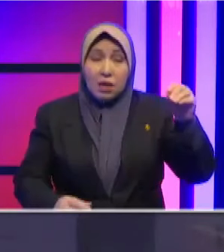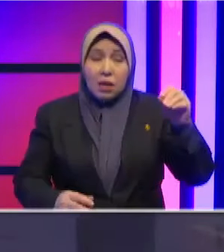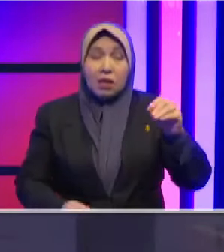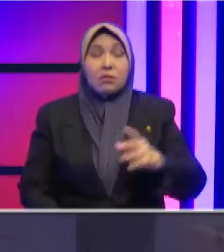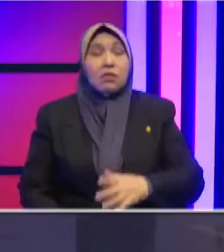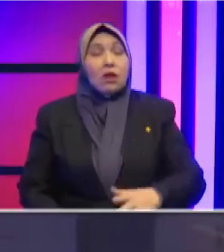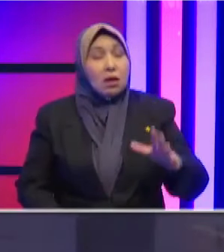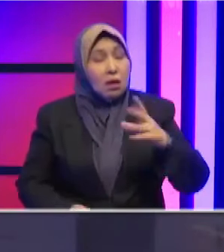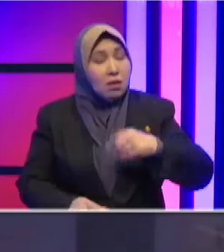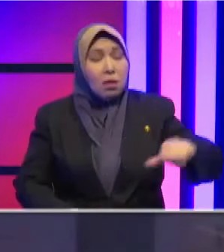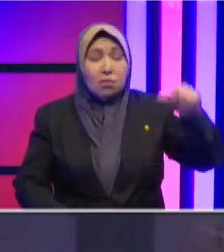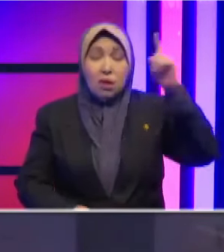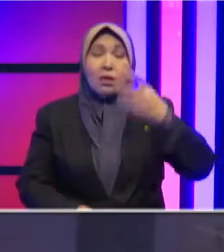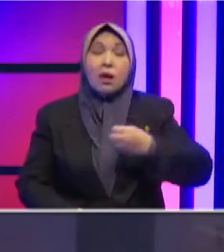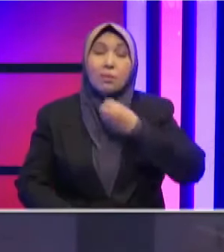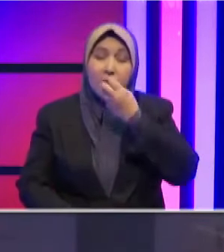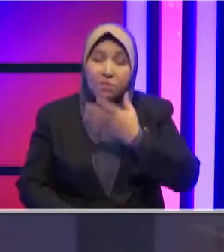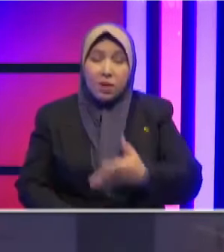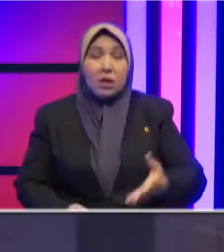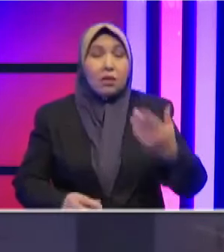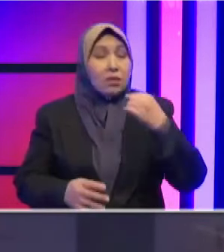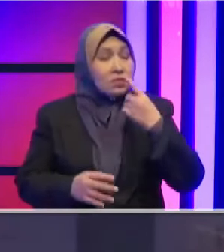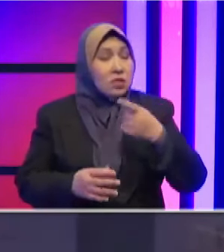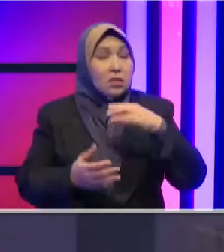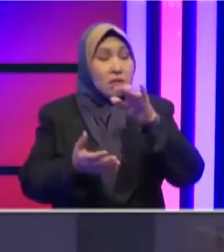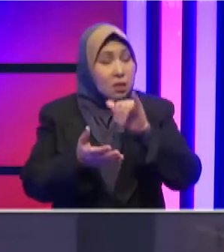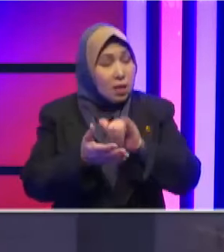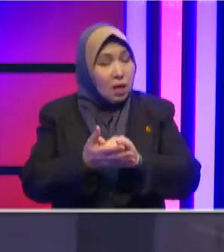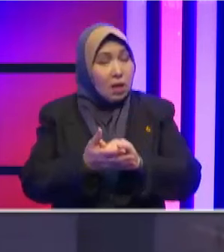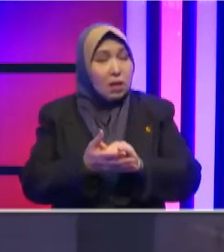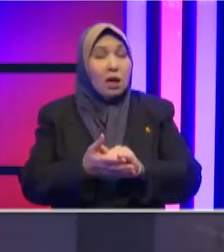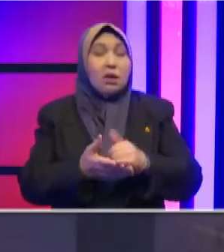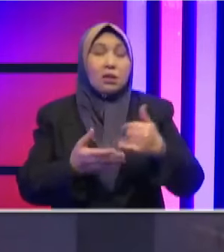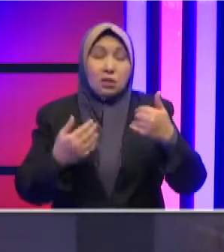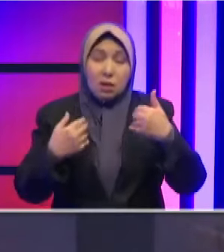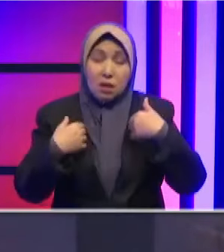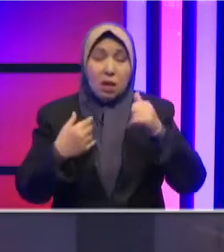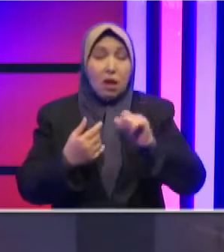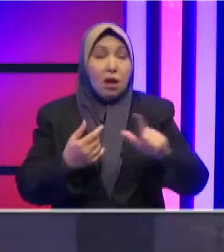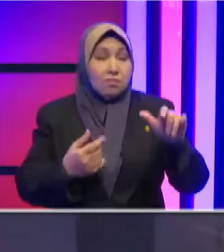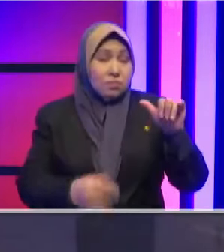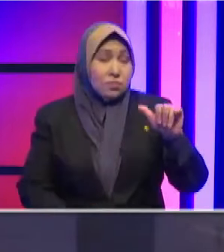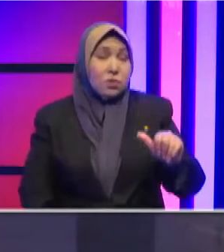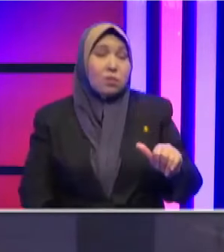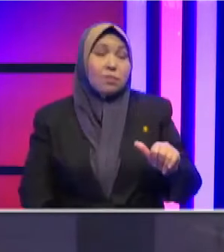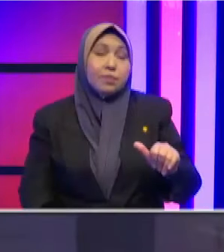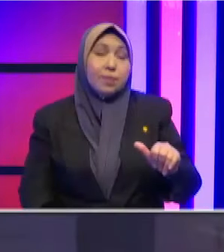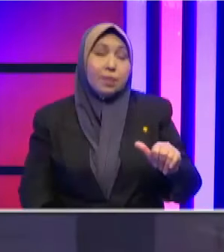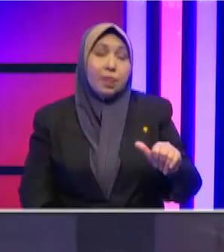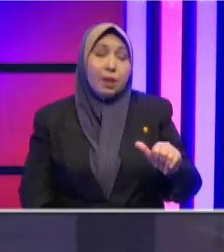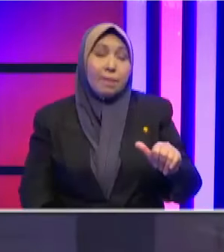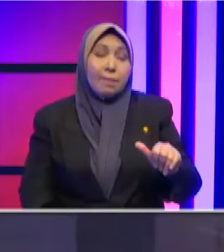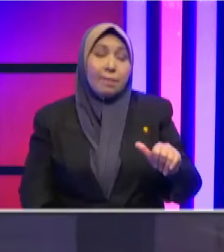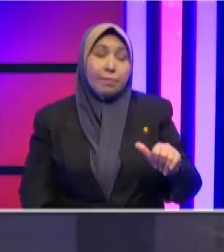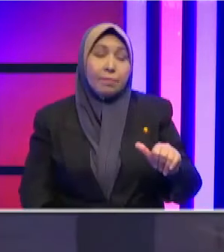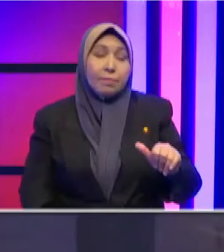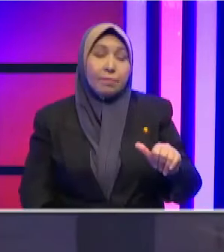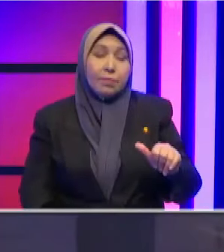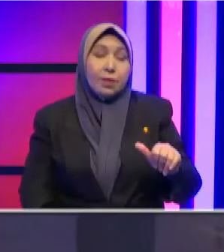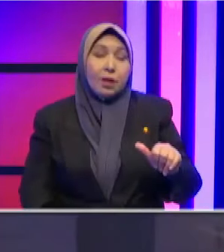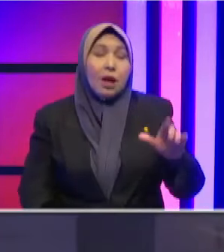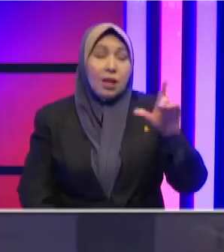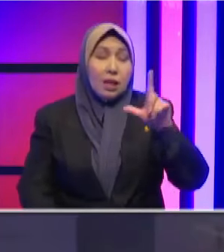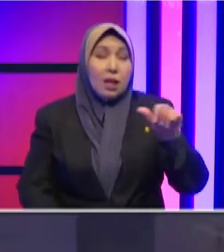Havana navier rohina wajangalna hawaban hayyil lazi